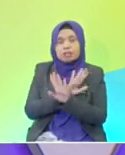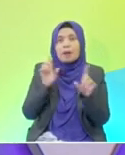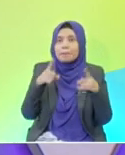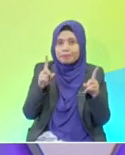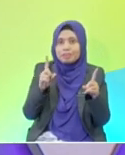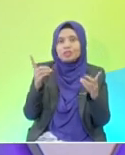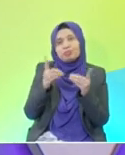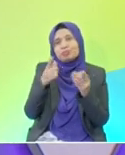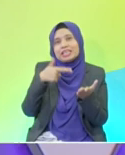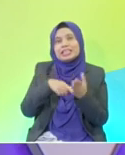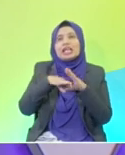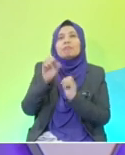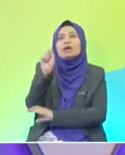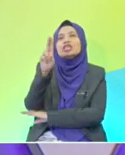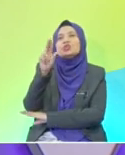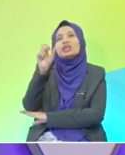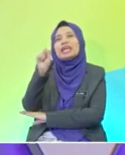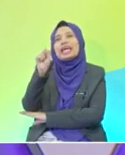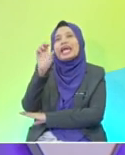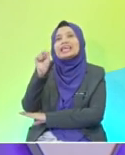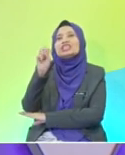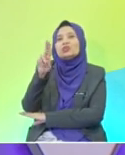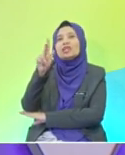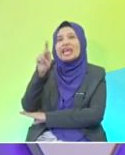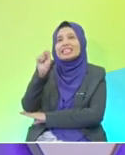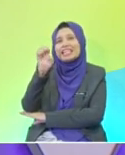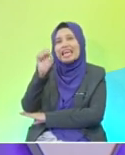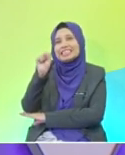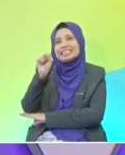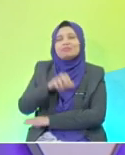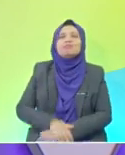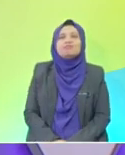kembali selepas ini sukses SPM 2022 Pacitan